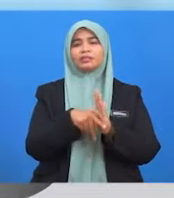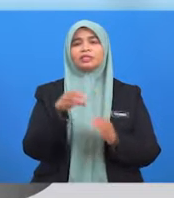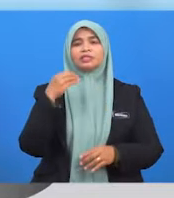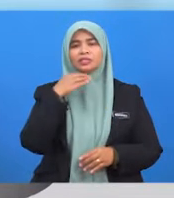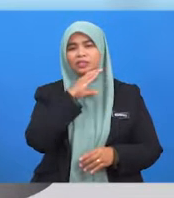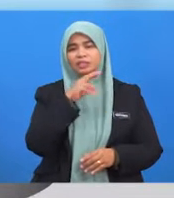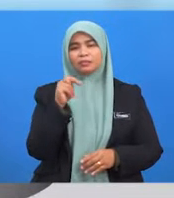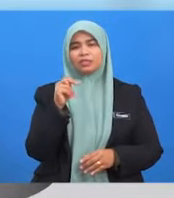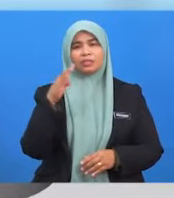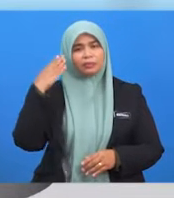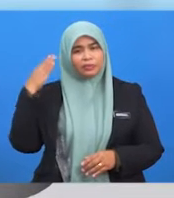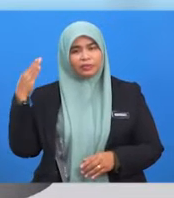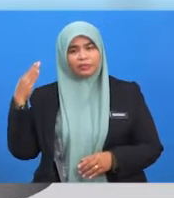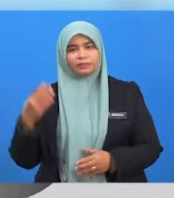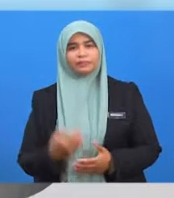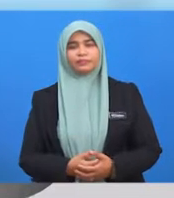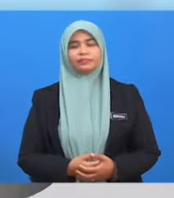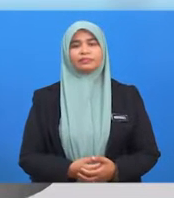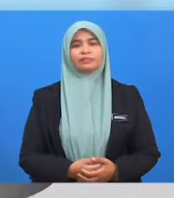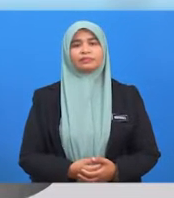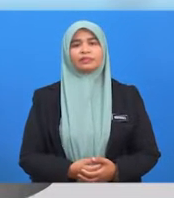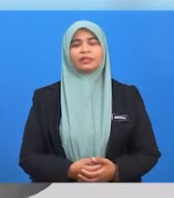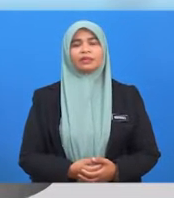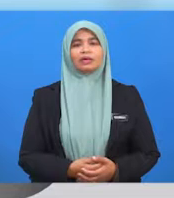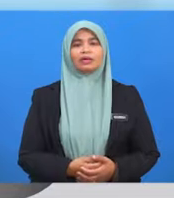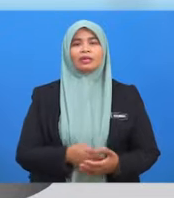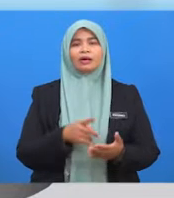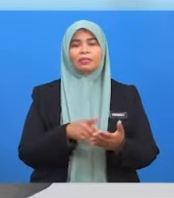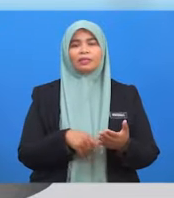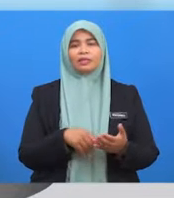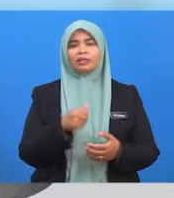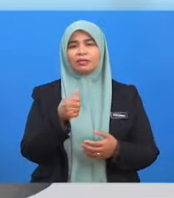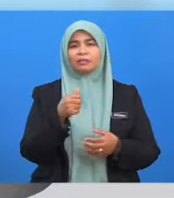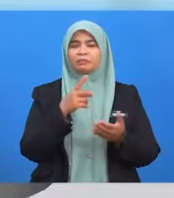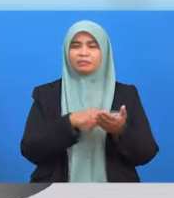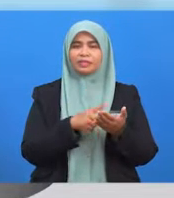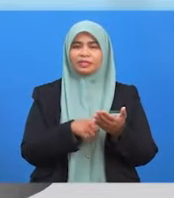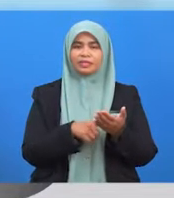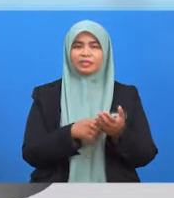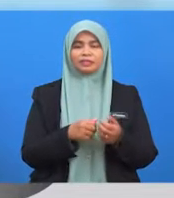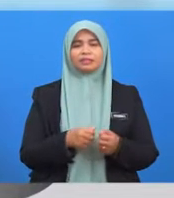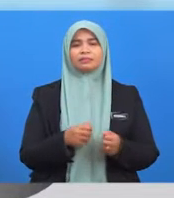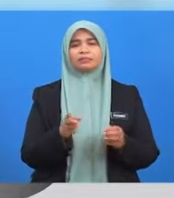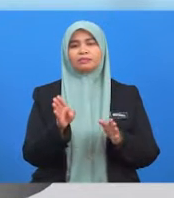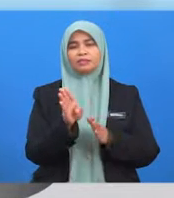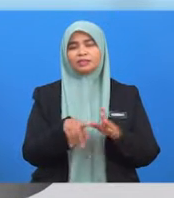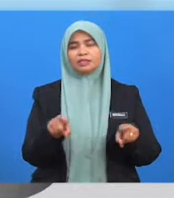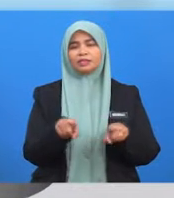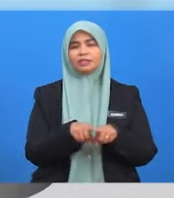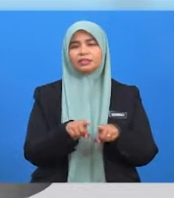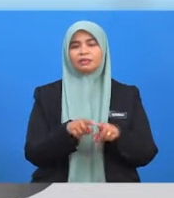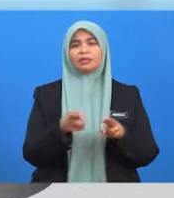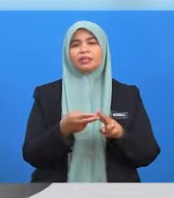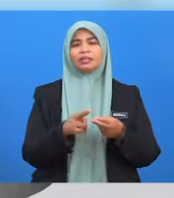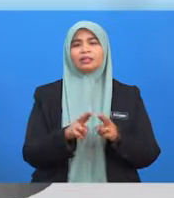pencemaran bunyi di persekitaran kita? Apa kata kamu bincangkan soalan ini bersama